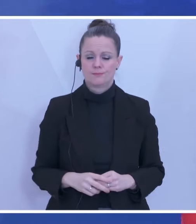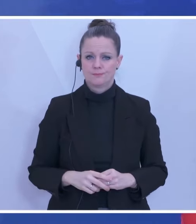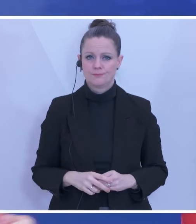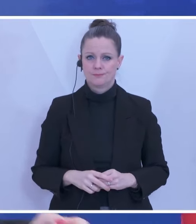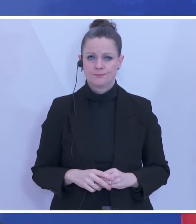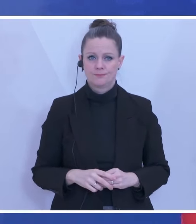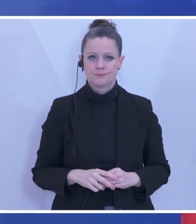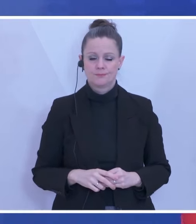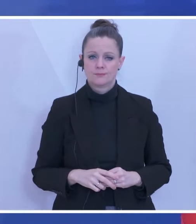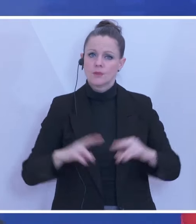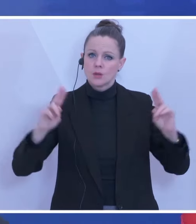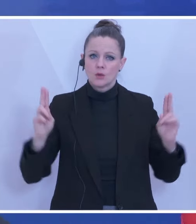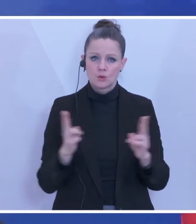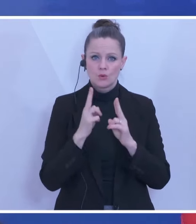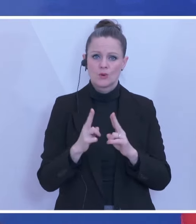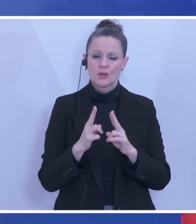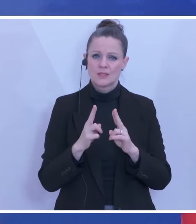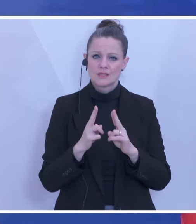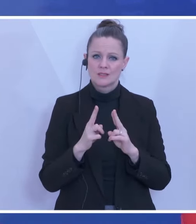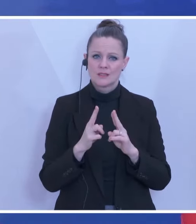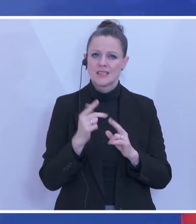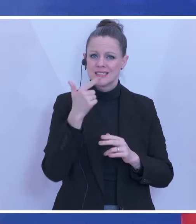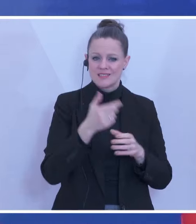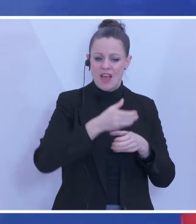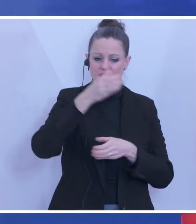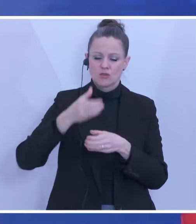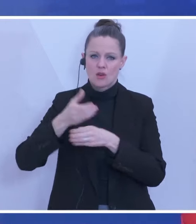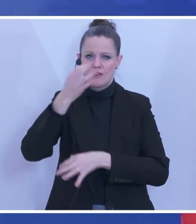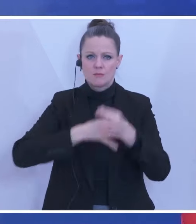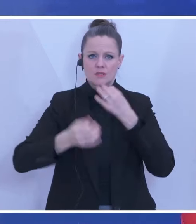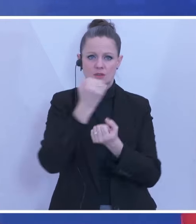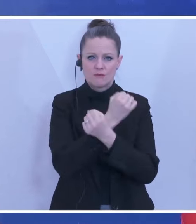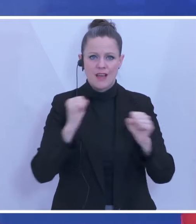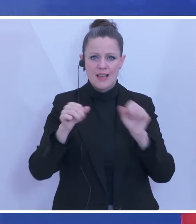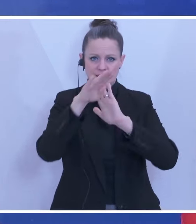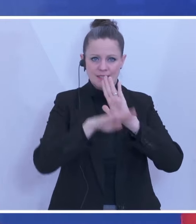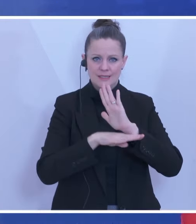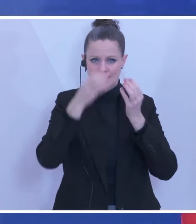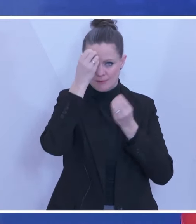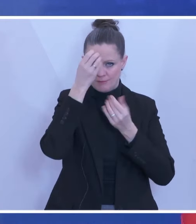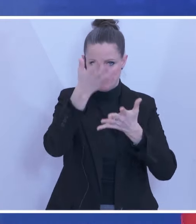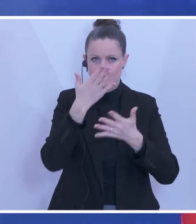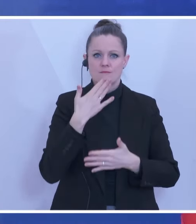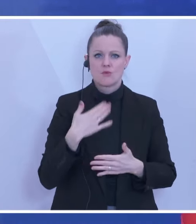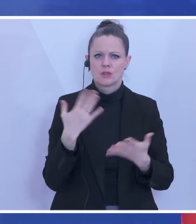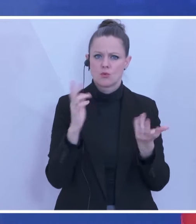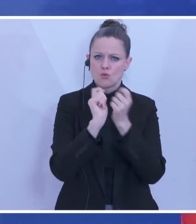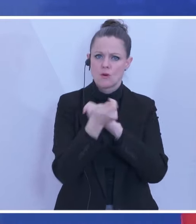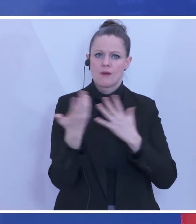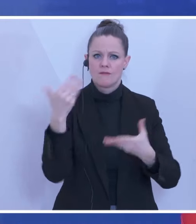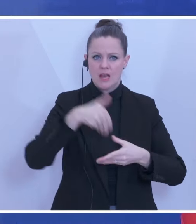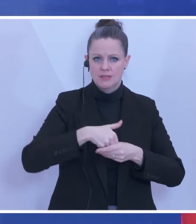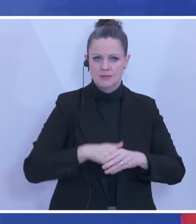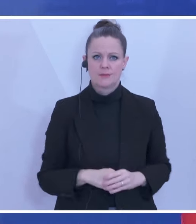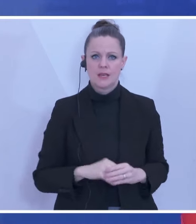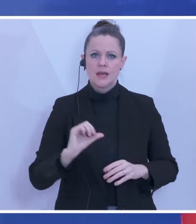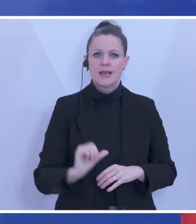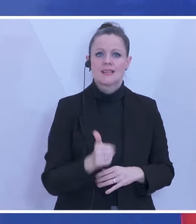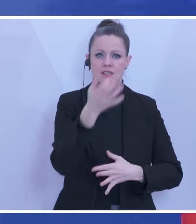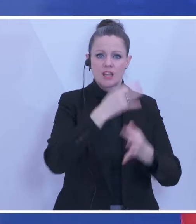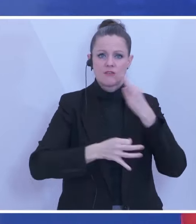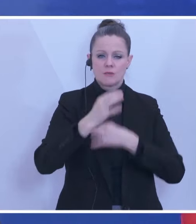Vielleicht darf ich nur ganz kurz auf die zwei Säulen des Informationsfreiheitsgesetzes eingehen. Was ändert sich? Erstens wird es Informationen